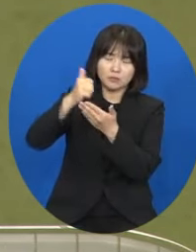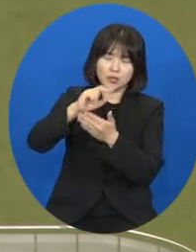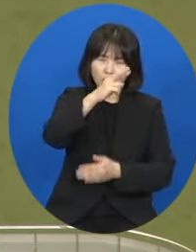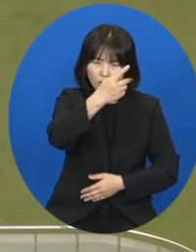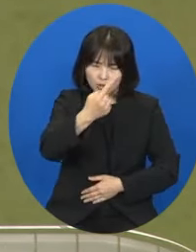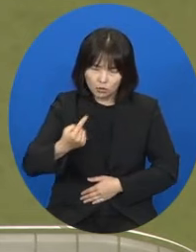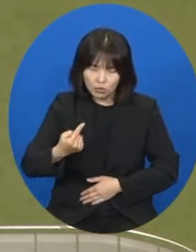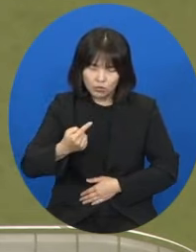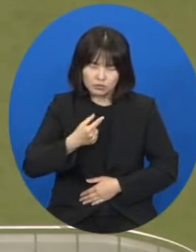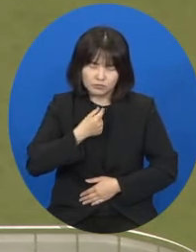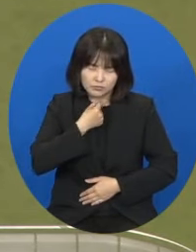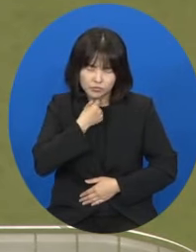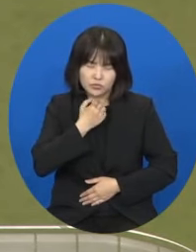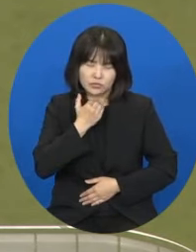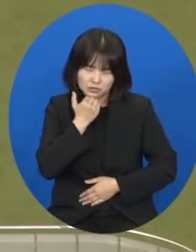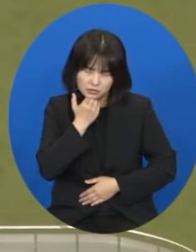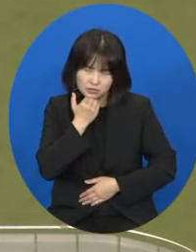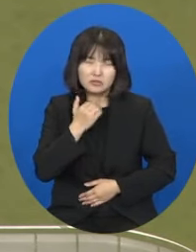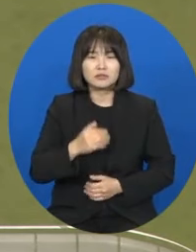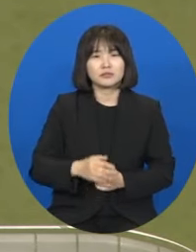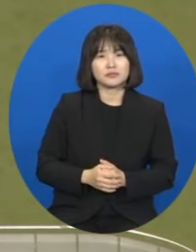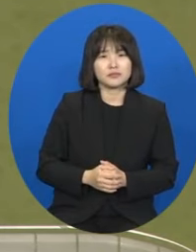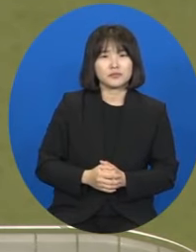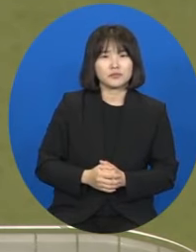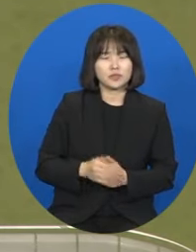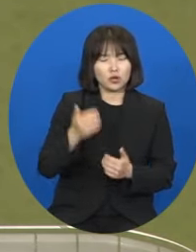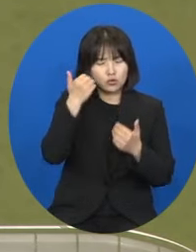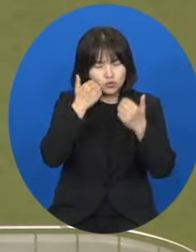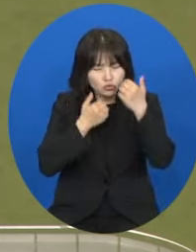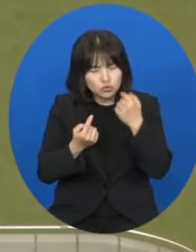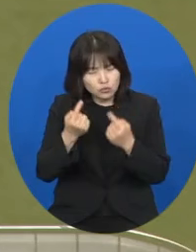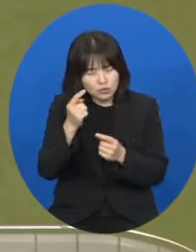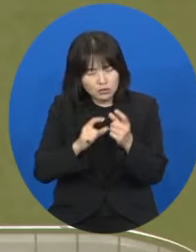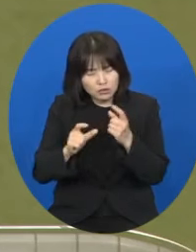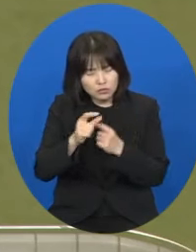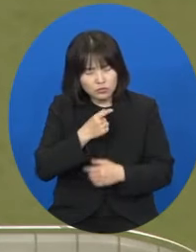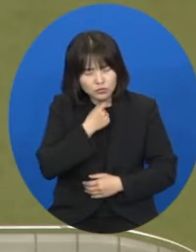돌아오기를 원하십니다. 누구보다도